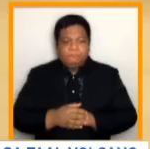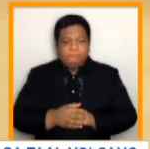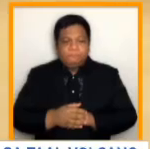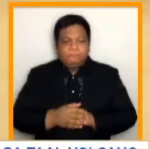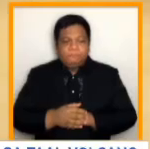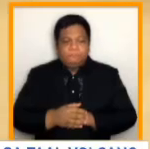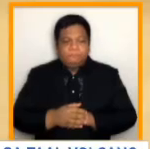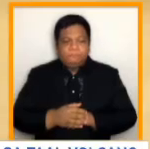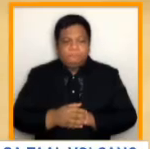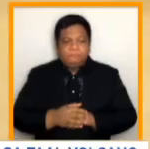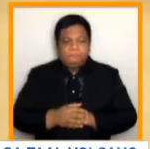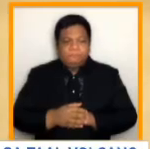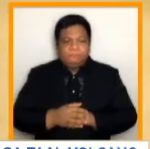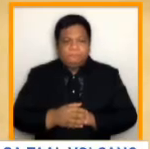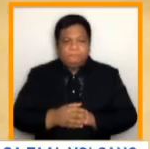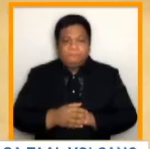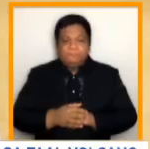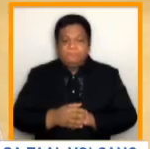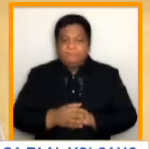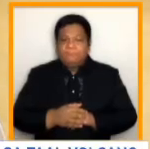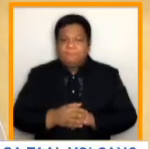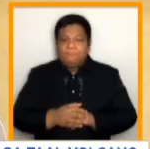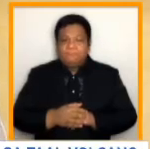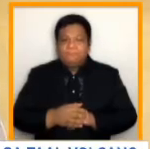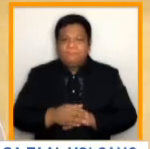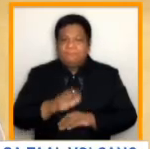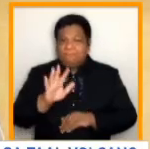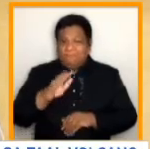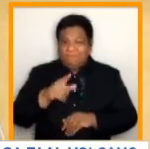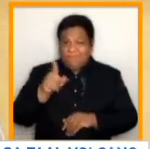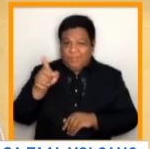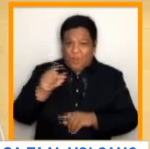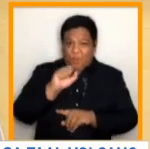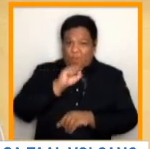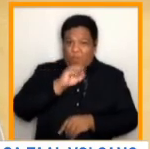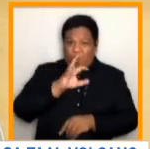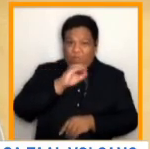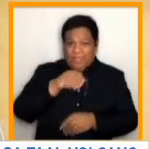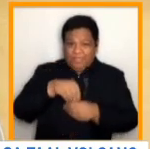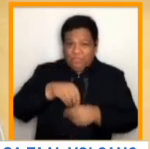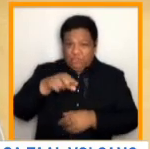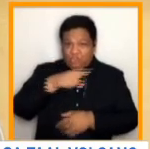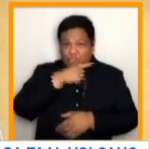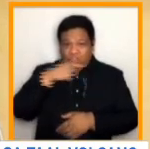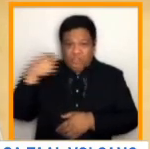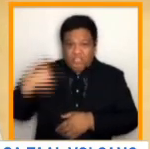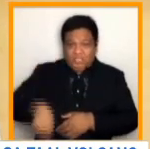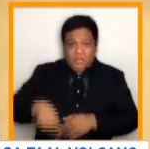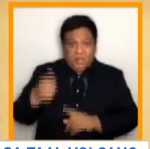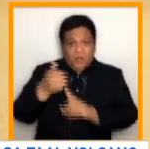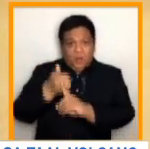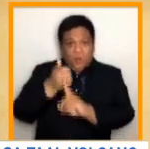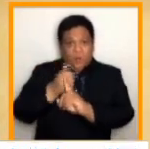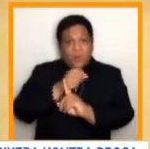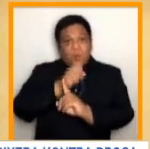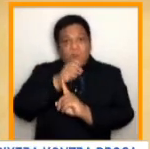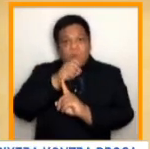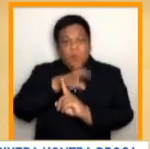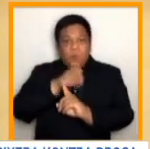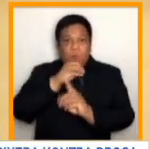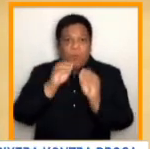Wala kayo sa isang lola po sa Russia eh. Si Lola, lalo ginaganaan sa kanyang mga ginagawa